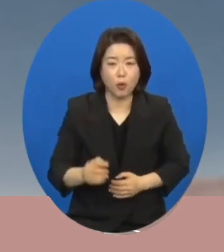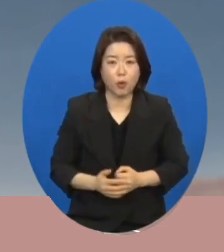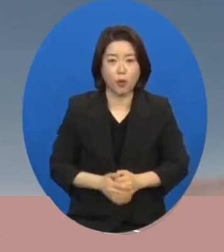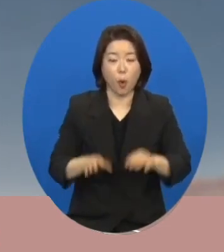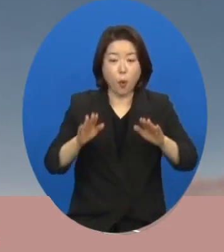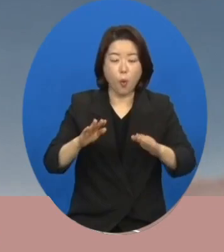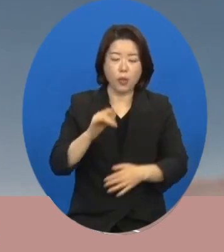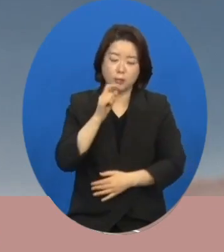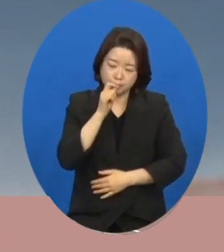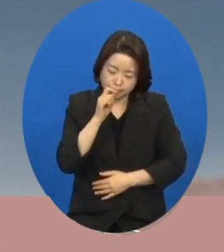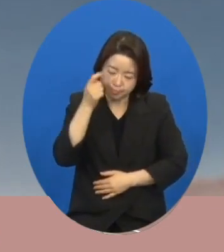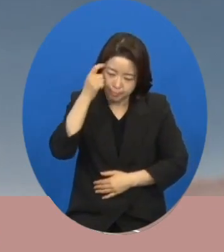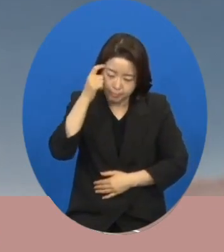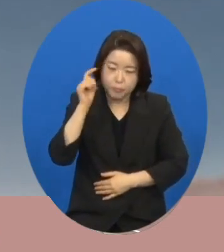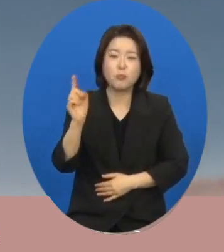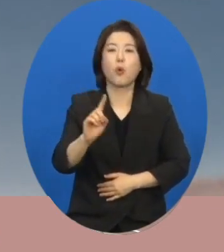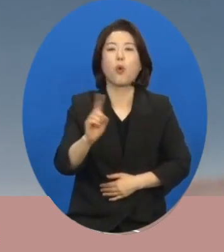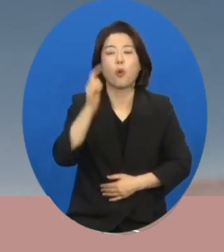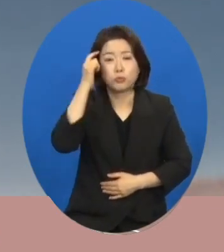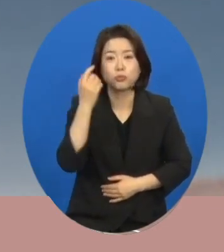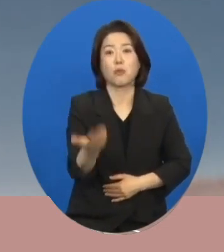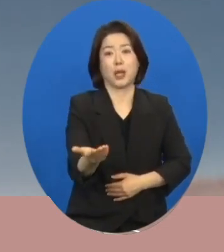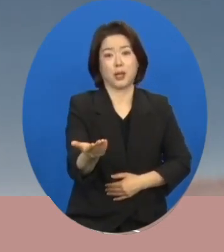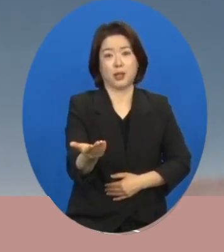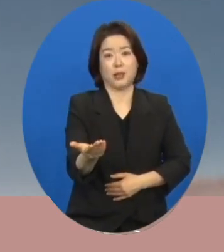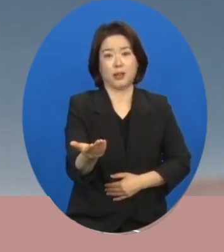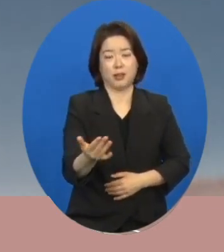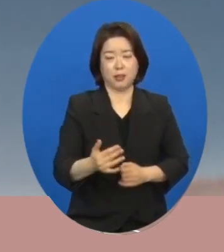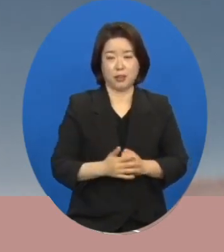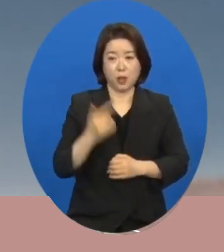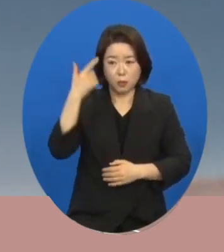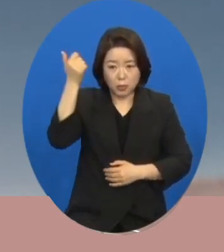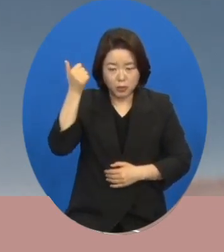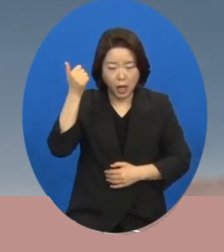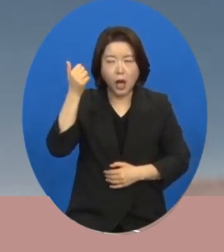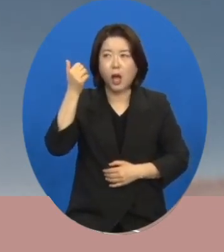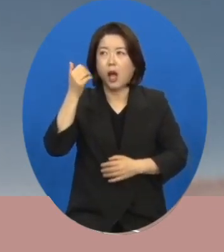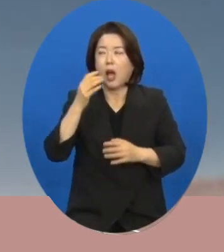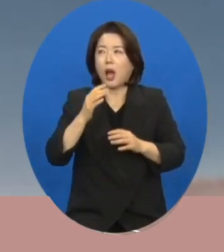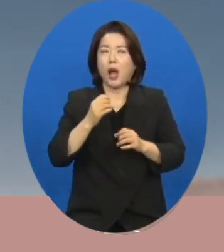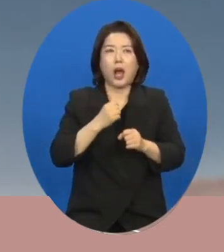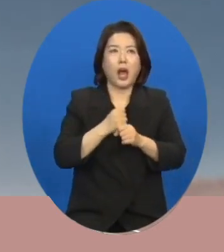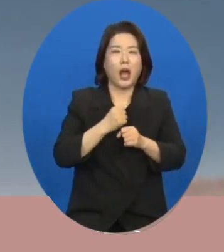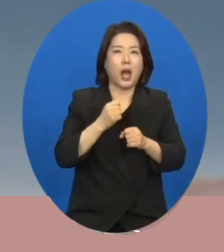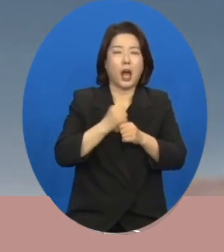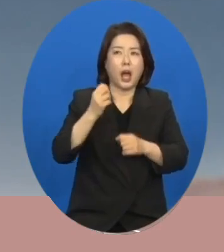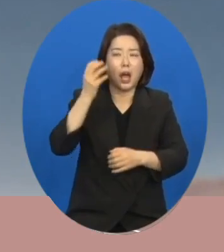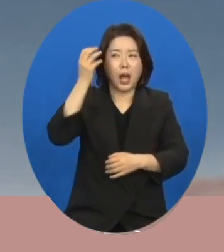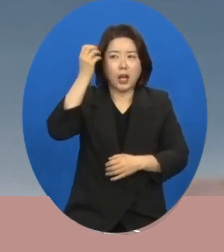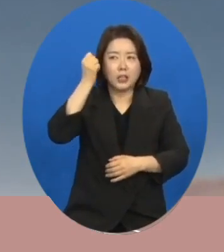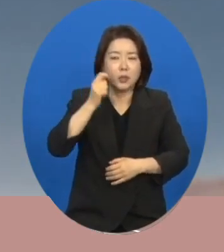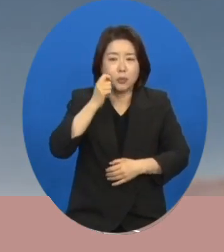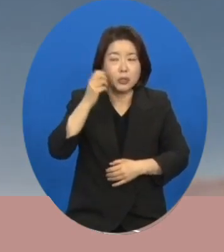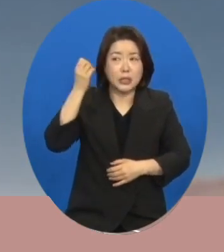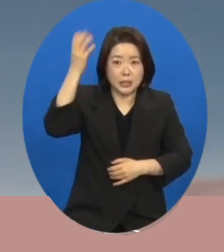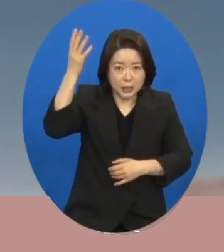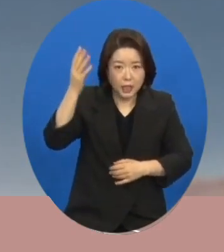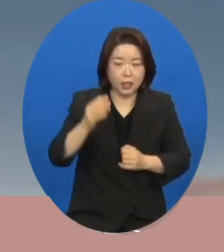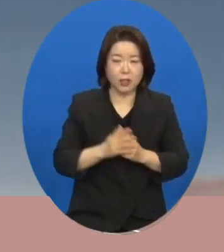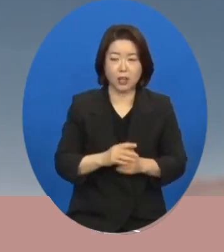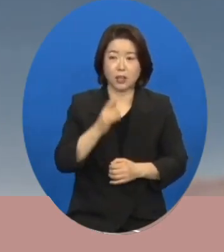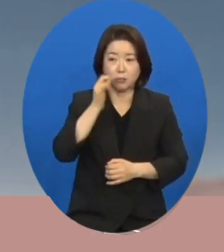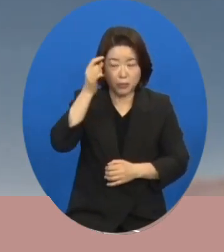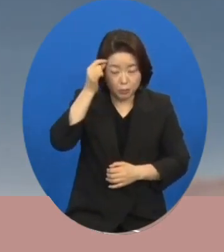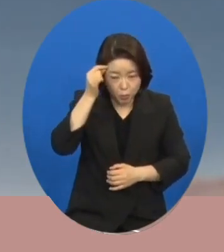묵상한 법문이 뭐였냐 그걸 물어봤는데요 기억을 못 하시는 거예요 아마 잊어버렸거나 목사는 안